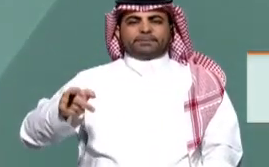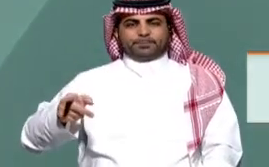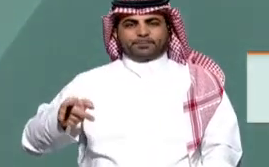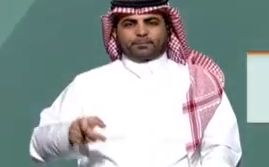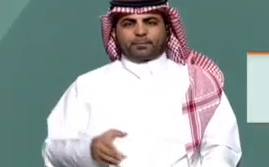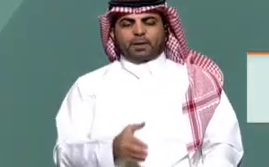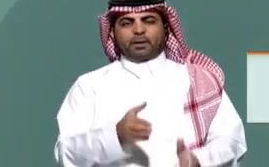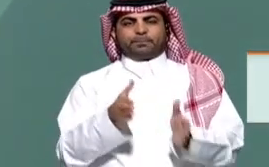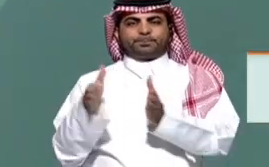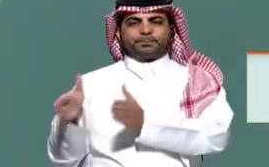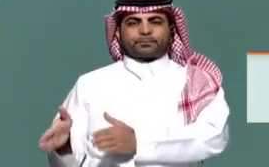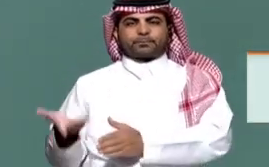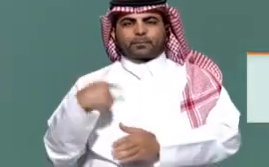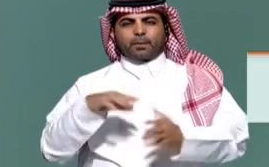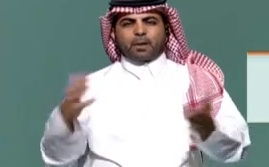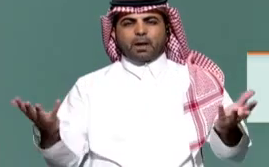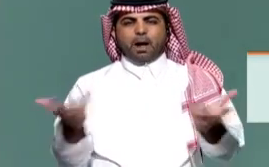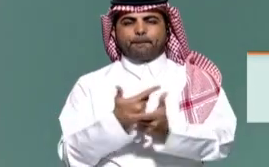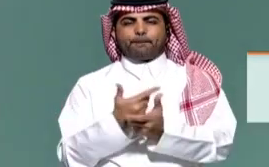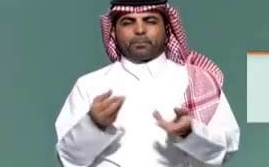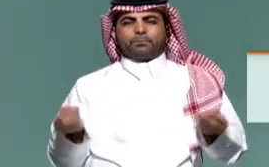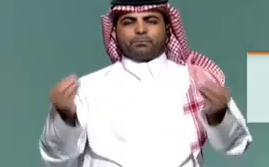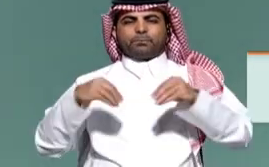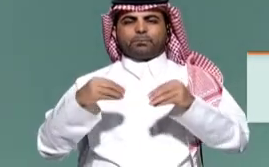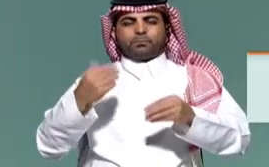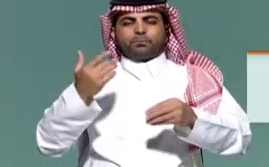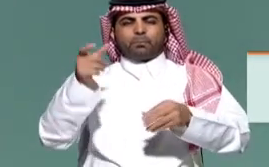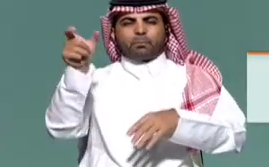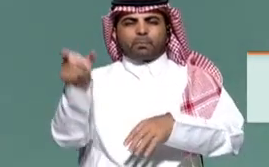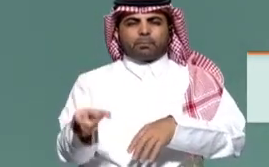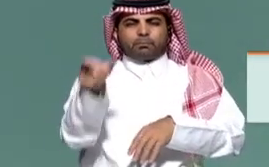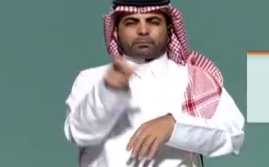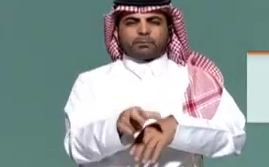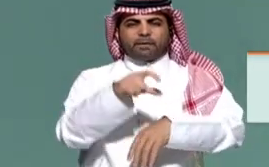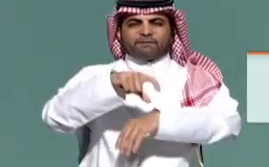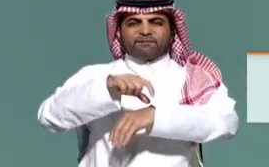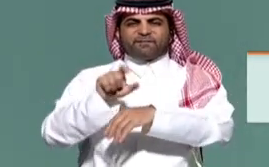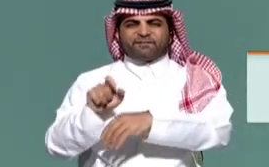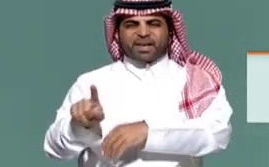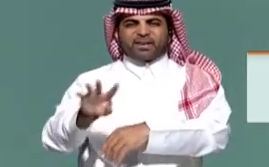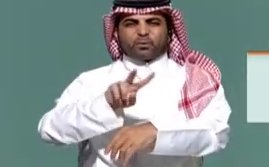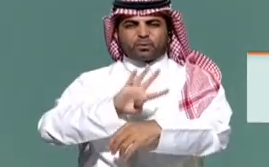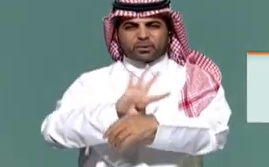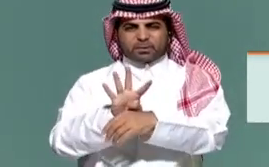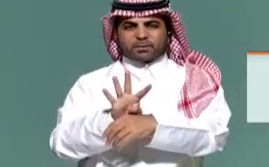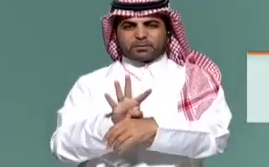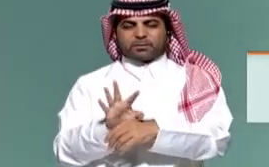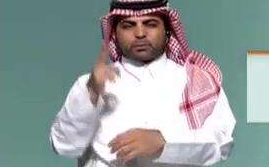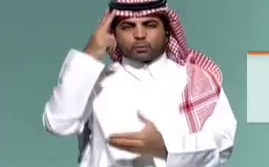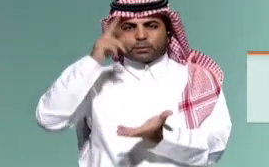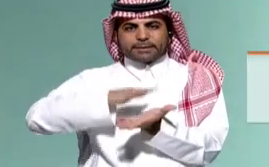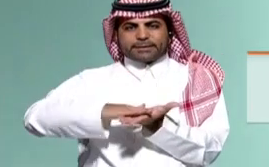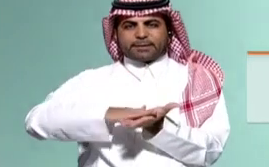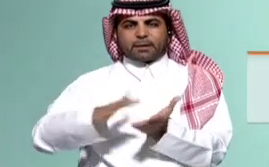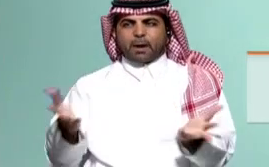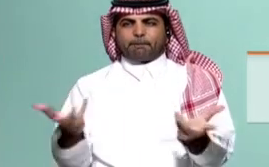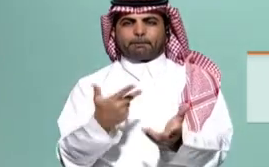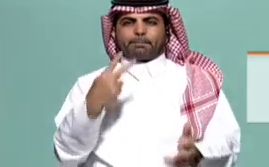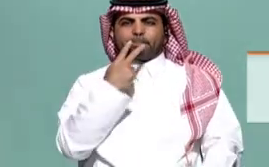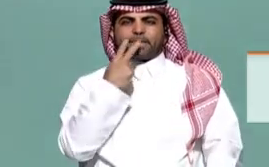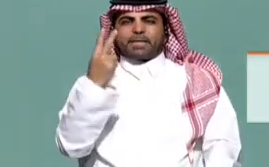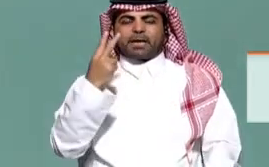عسير. وذكرت الوزارة أن العدد الإجمالي للحالات المصابة بفيروس كورونا الجديد في المملكة وصل